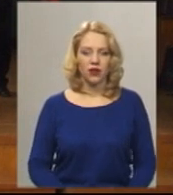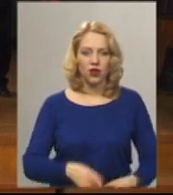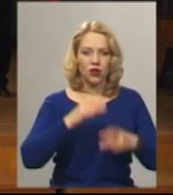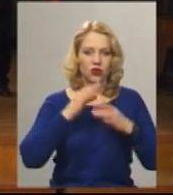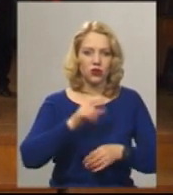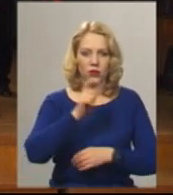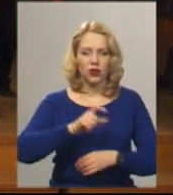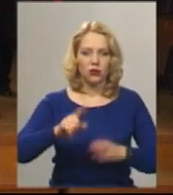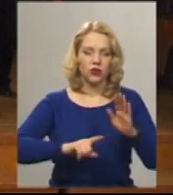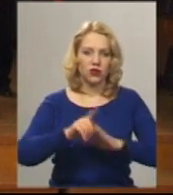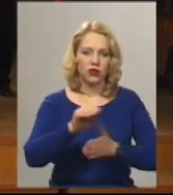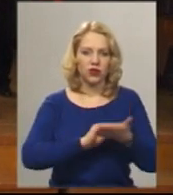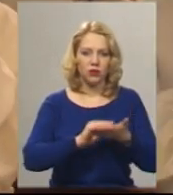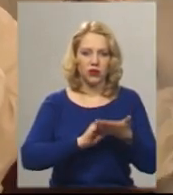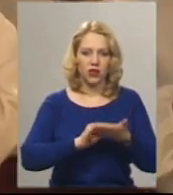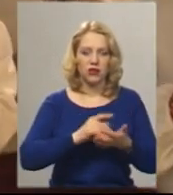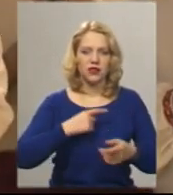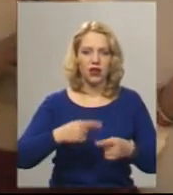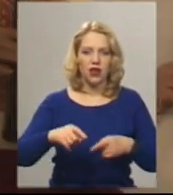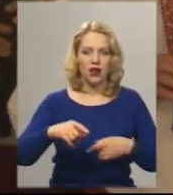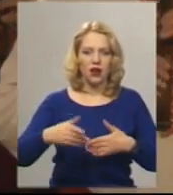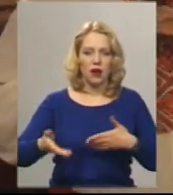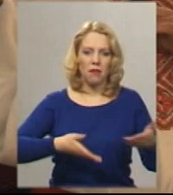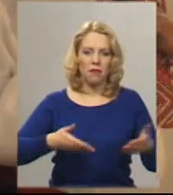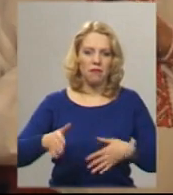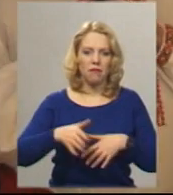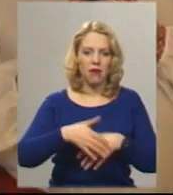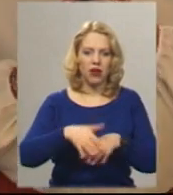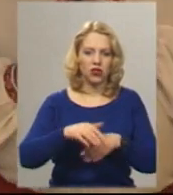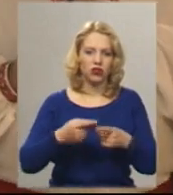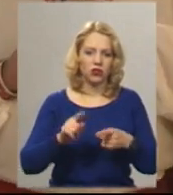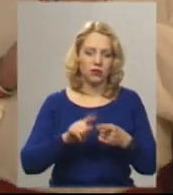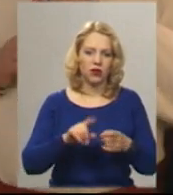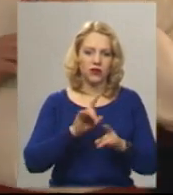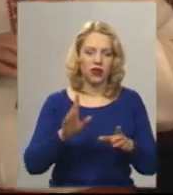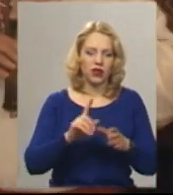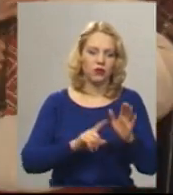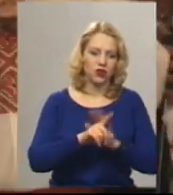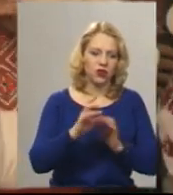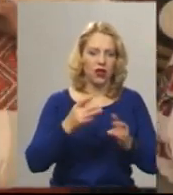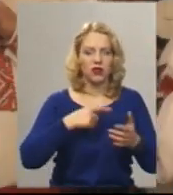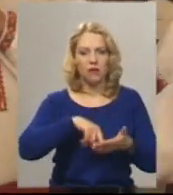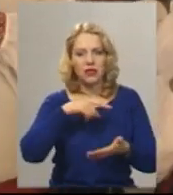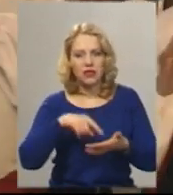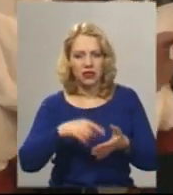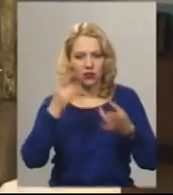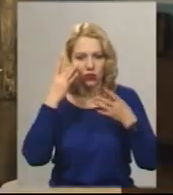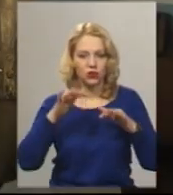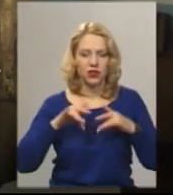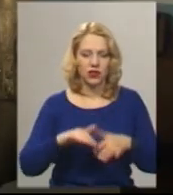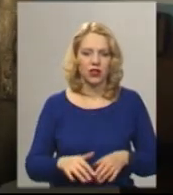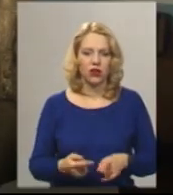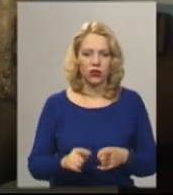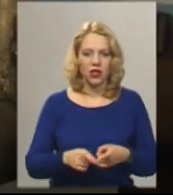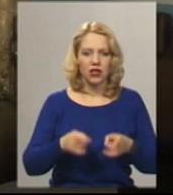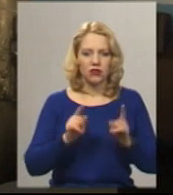Сопілкарі розпочинають репетицію козацьким маршем, яким відкривають свої концерти. Виступає оркестр в школах, вишах та на міських культурних заходах.